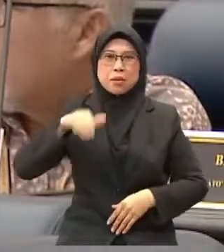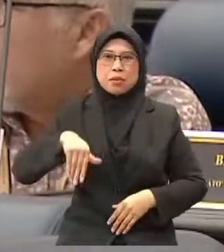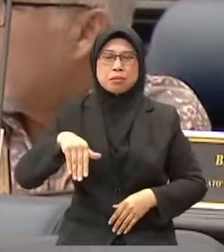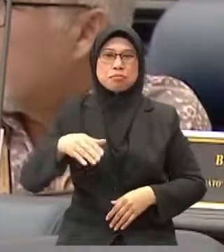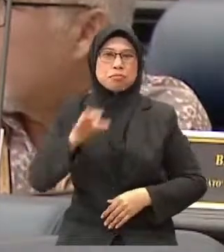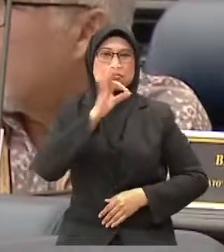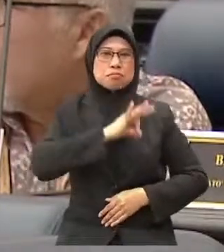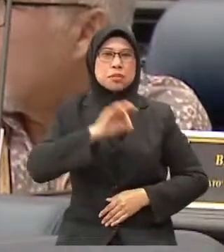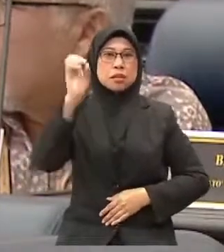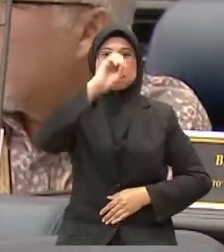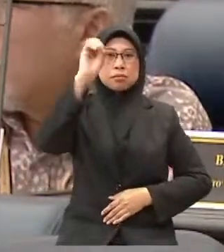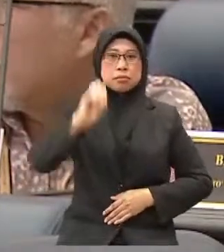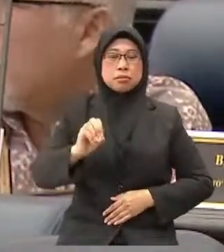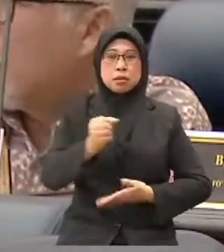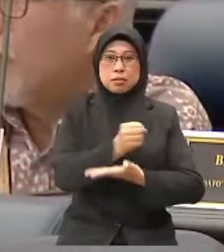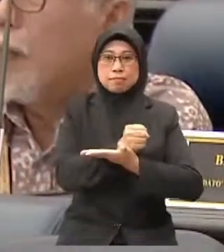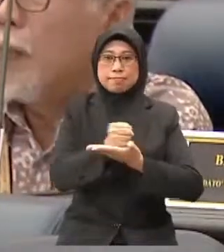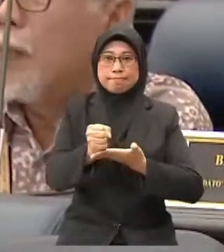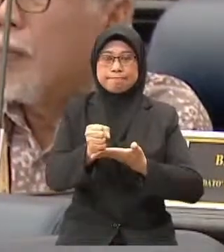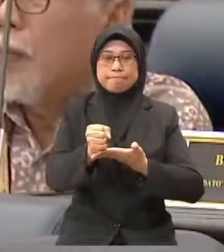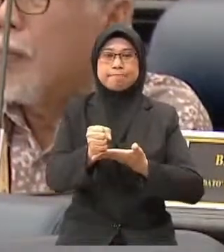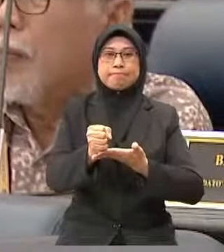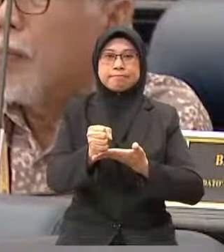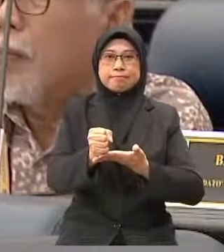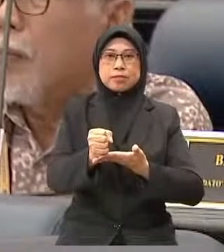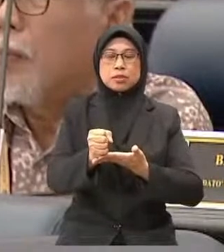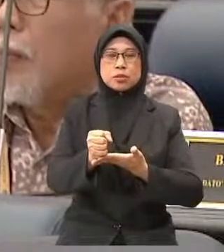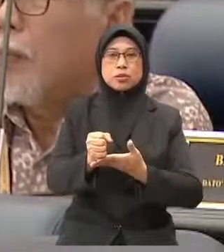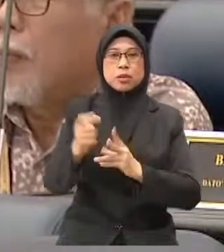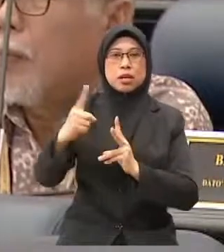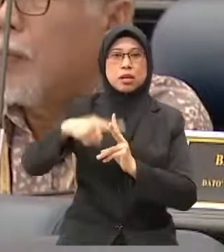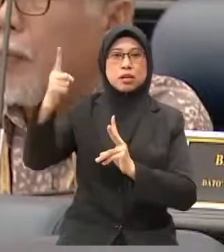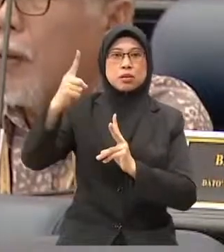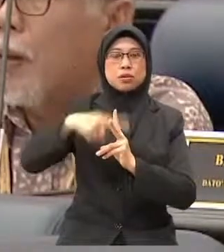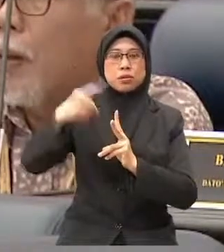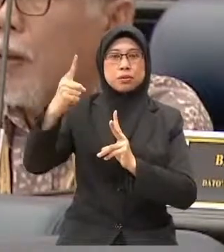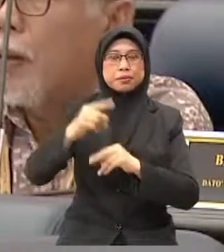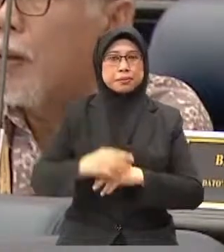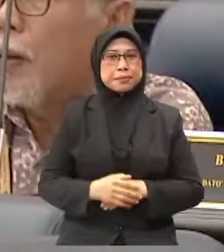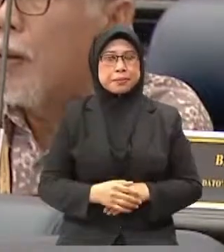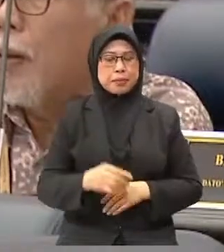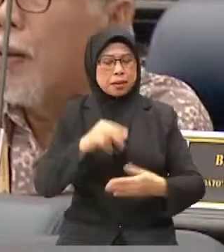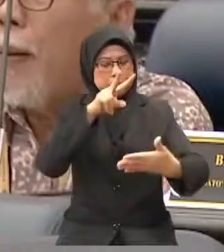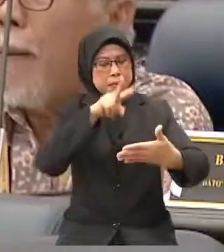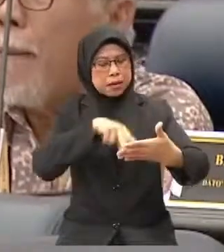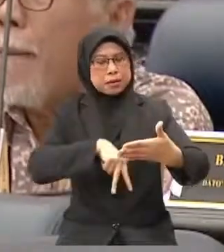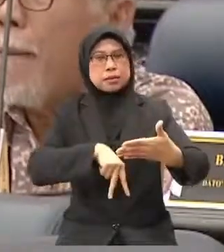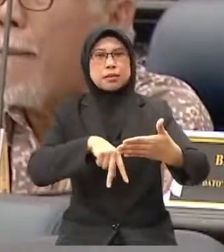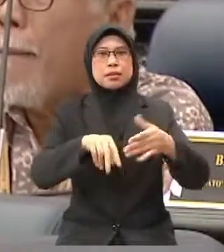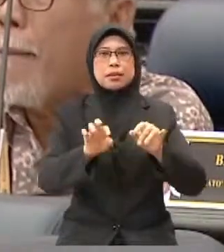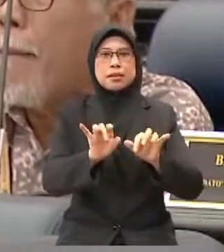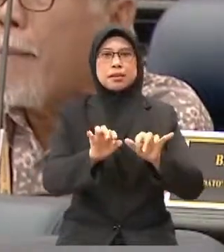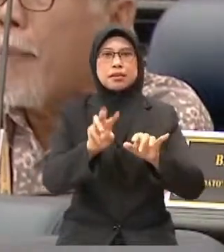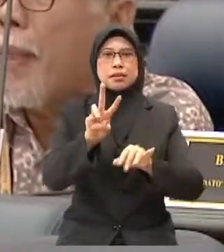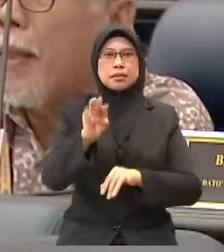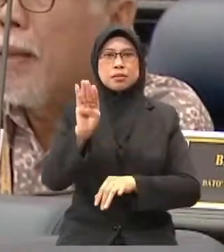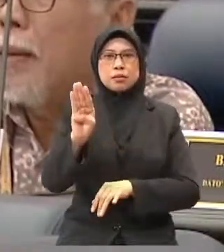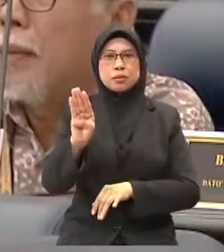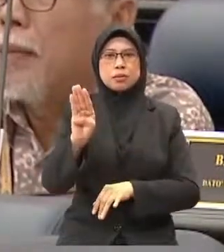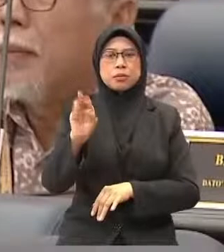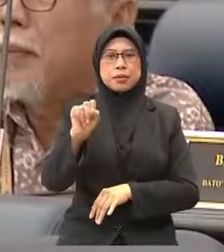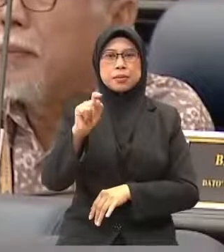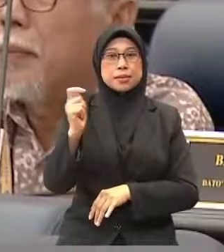diskaun kalau you pakai kit KAD ya untuk to yang tu saya bacalah dalam website